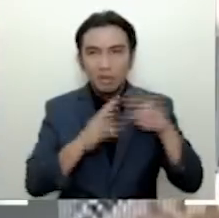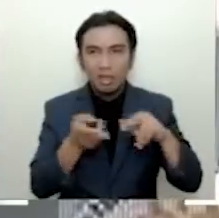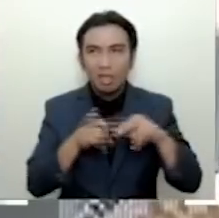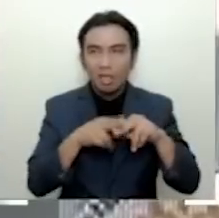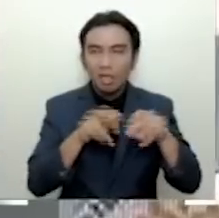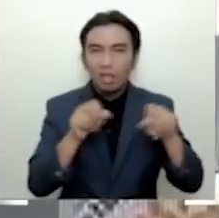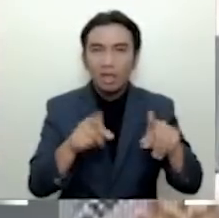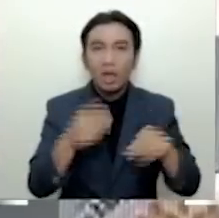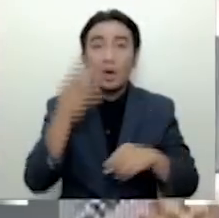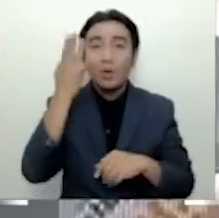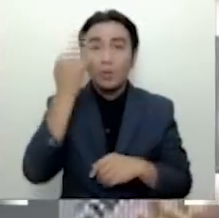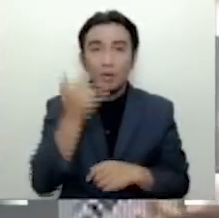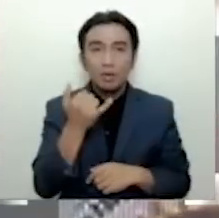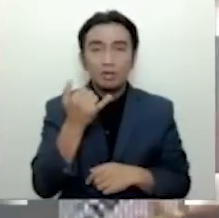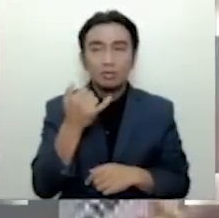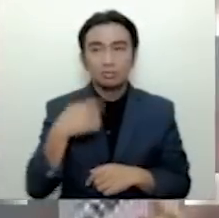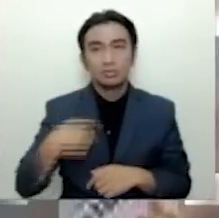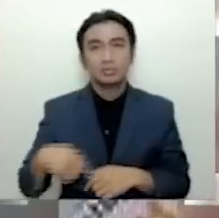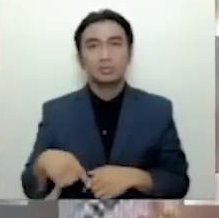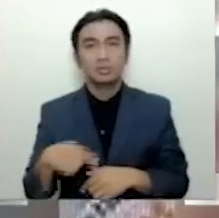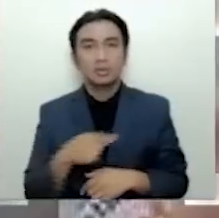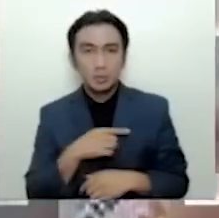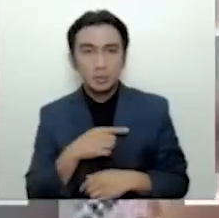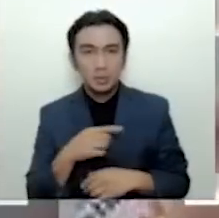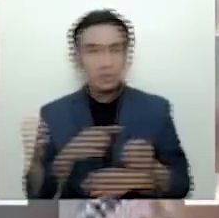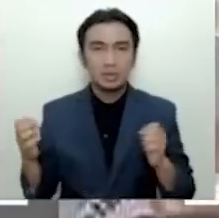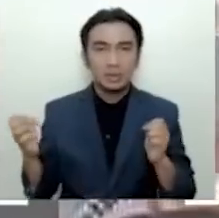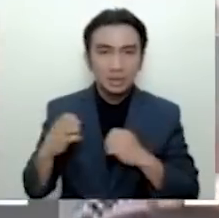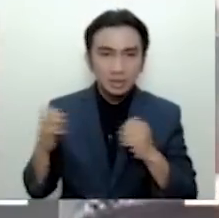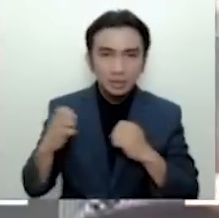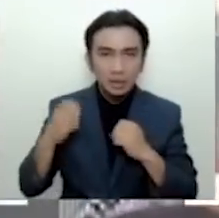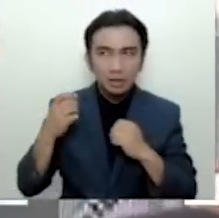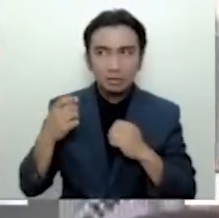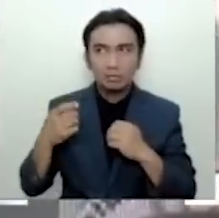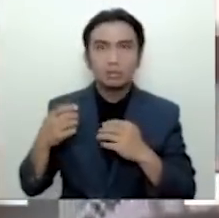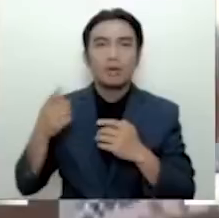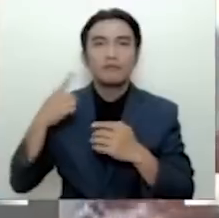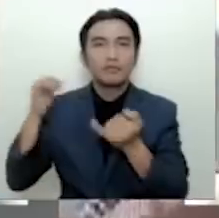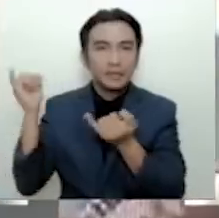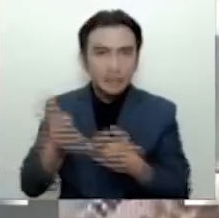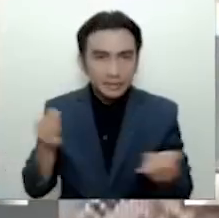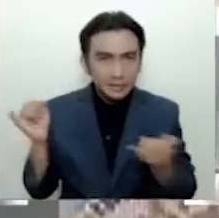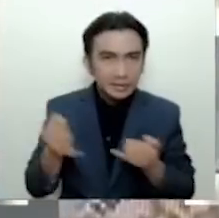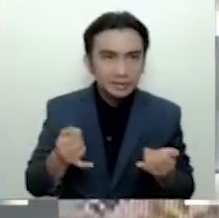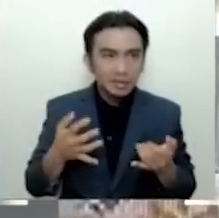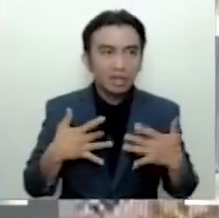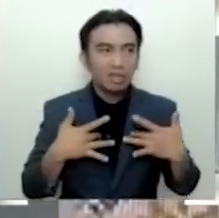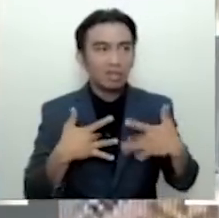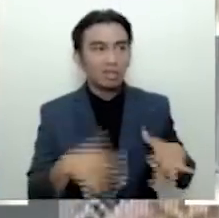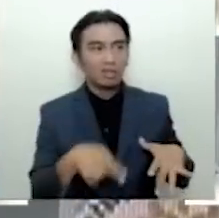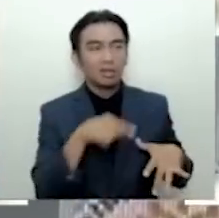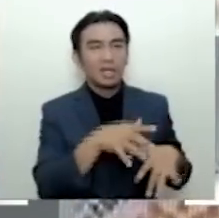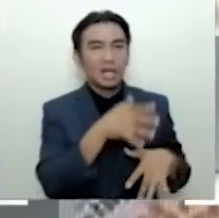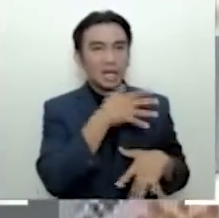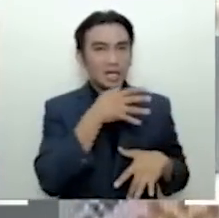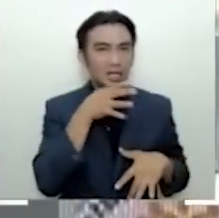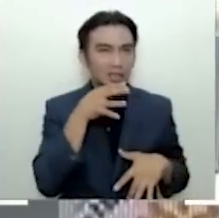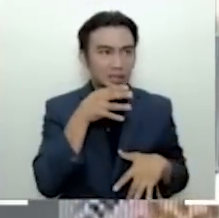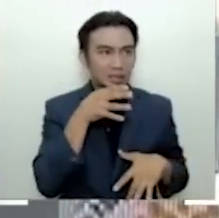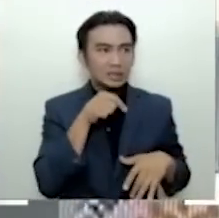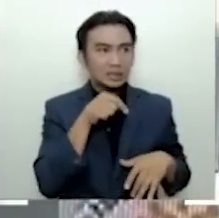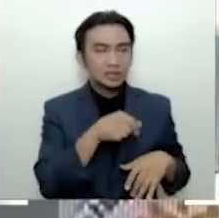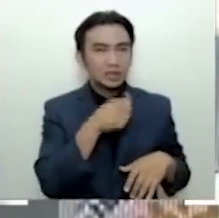dahil tayo ay naging umaasa na tayo masyado sa importation. Napabayaan natin ang agrikultura at kaya